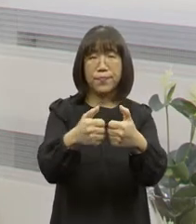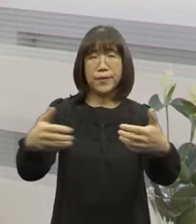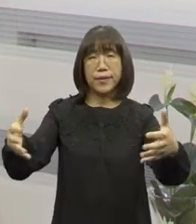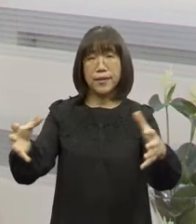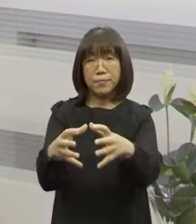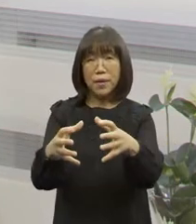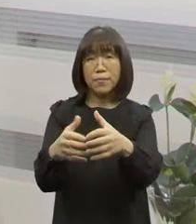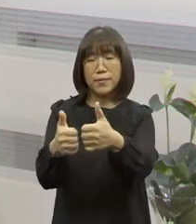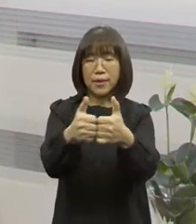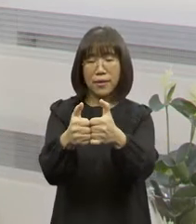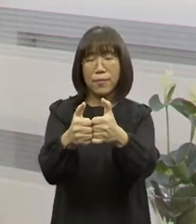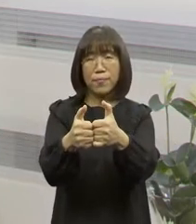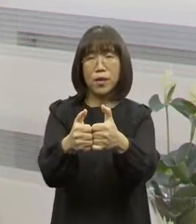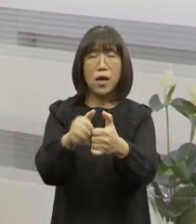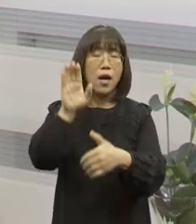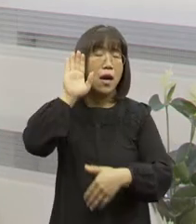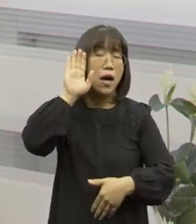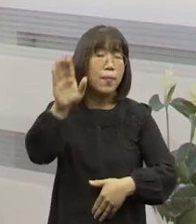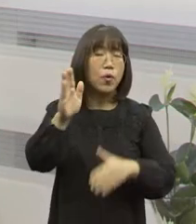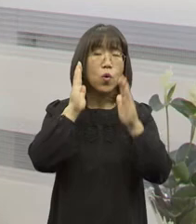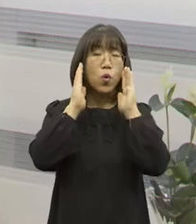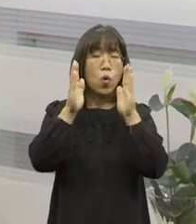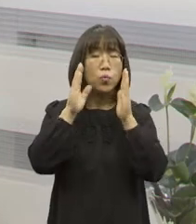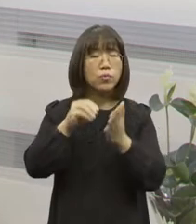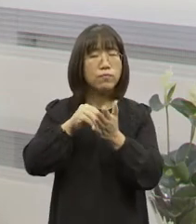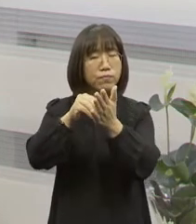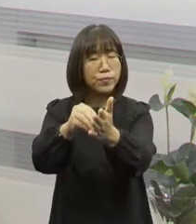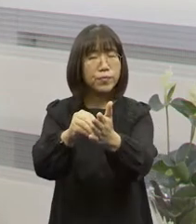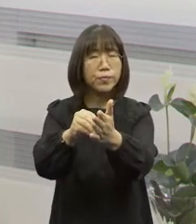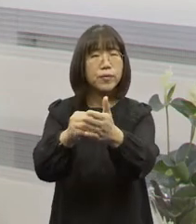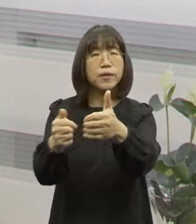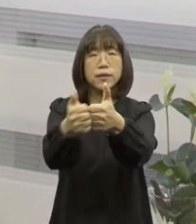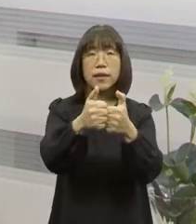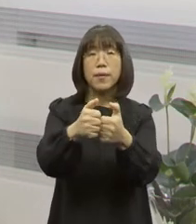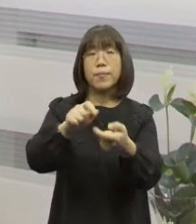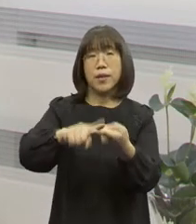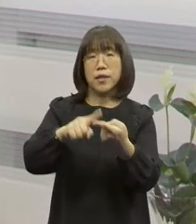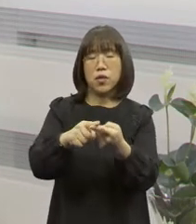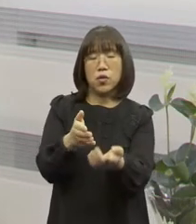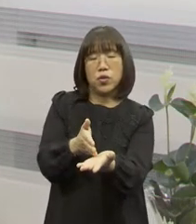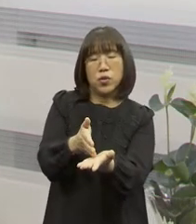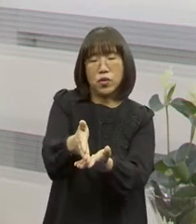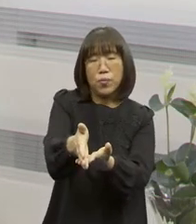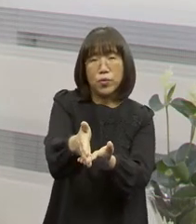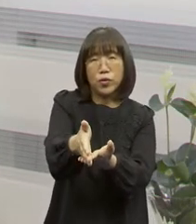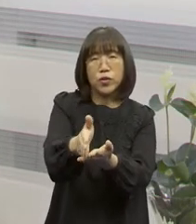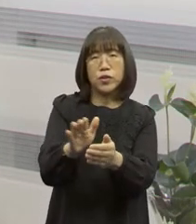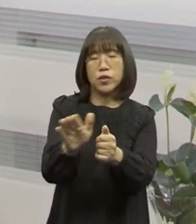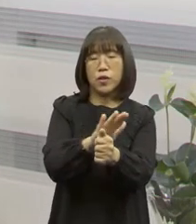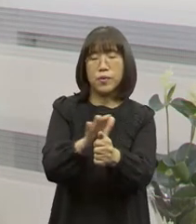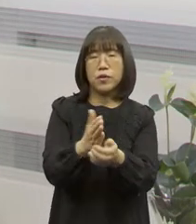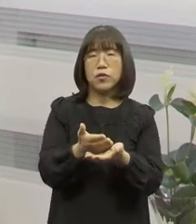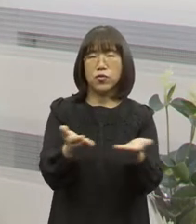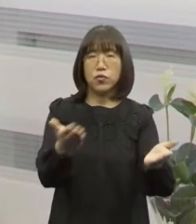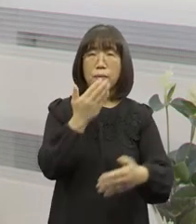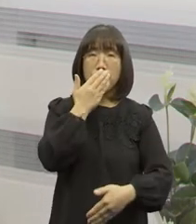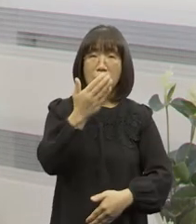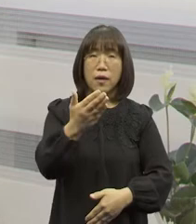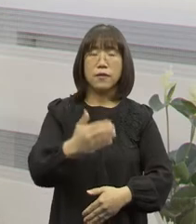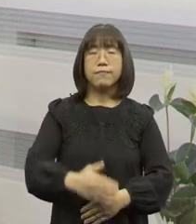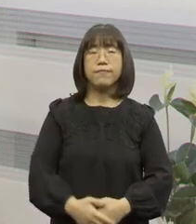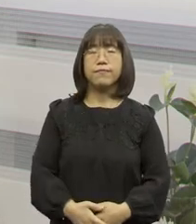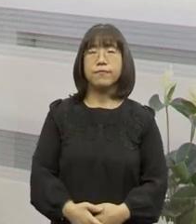집단상담 또 진로상담 등 보다 전문적이고 체계적인 상담 서비스를 제공하게